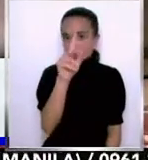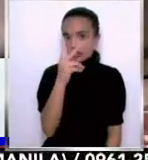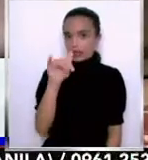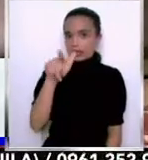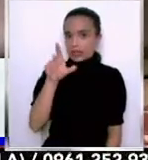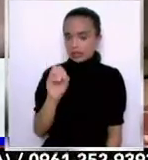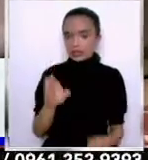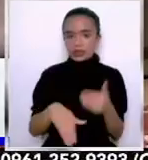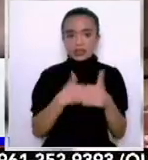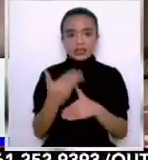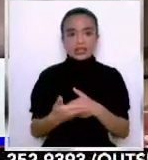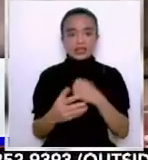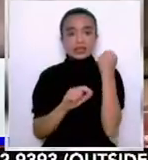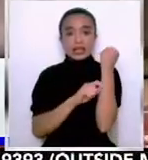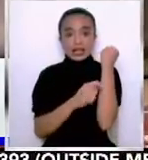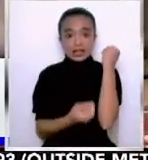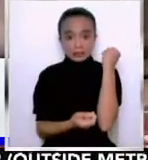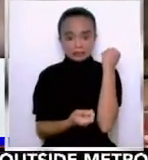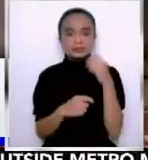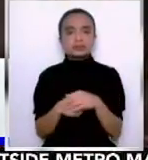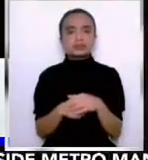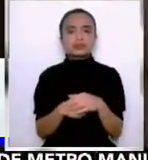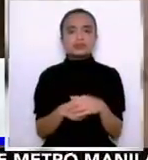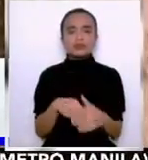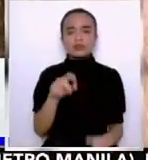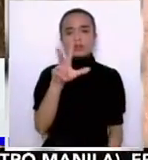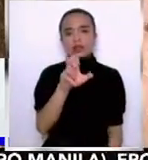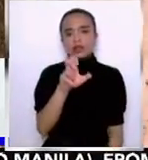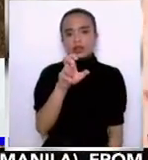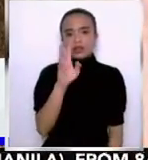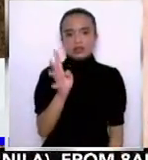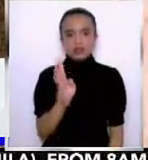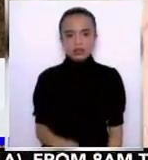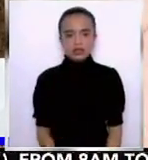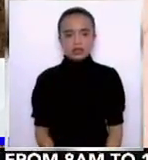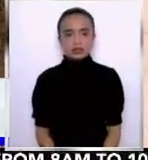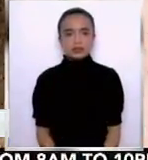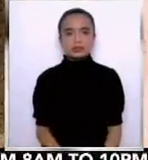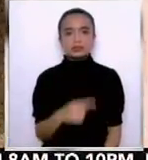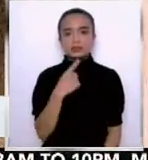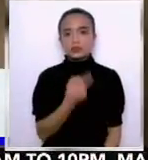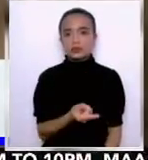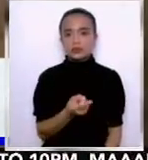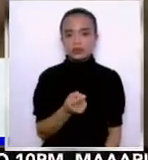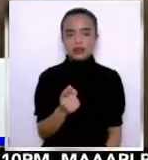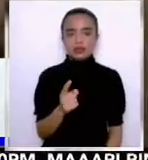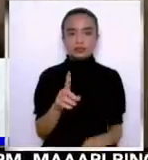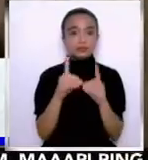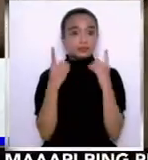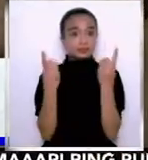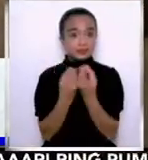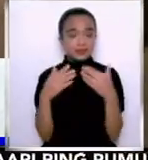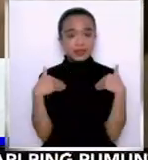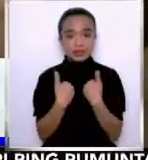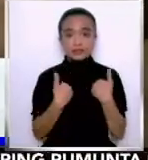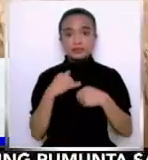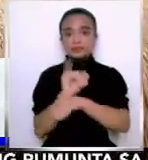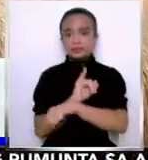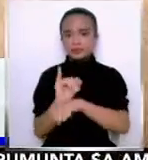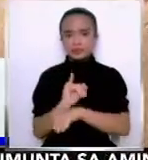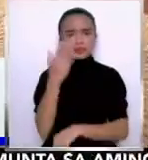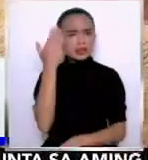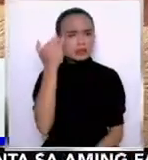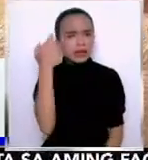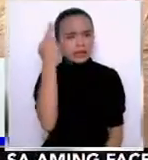pata, 340 pesos kada kilo. Ayon sa Bureau of Animal Industry, isa sa dahilan ng mataas na presyo ng